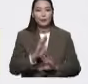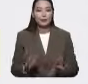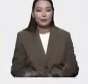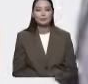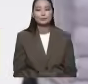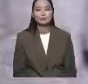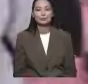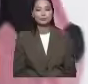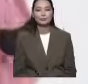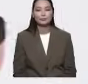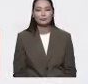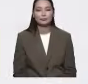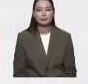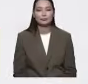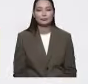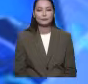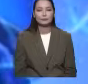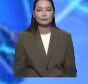Айсәуле Сезбек, Астана Таймс.